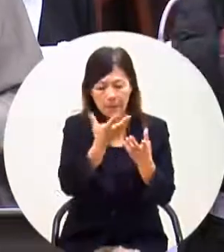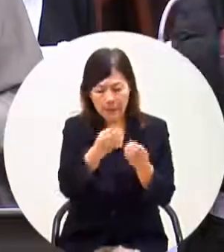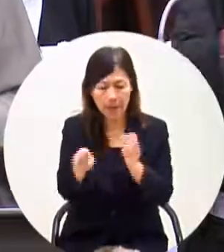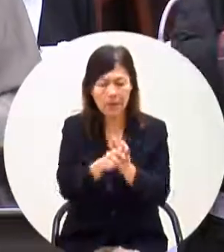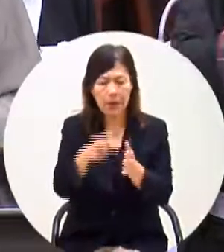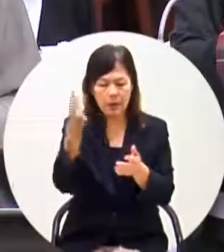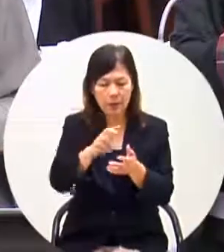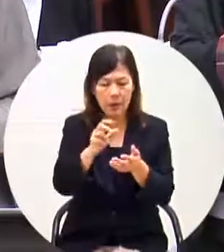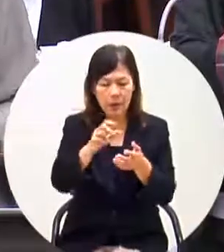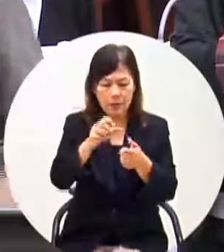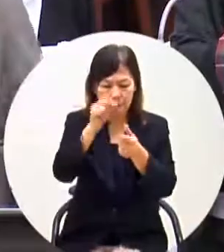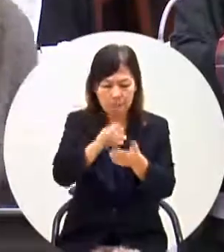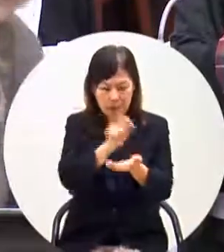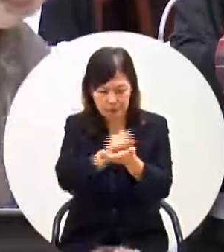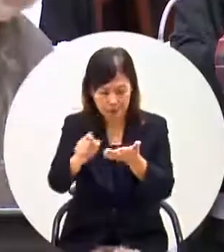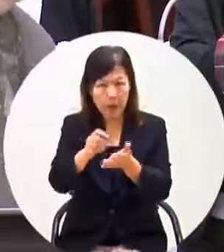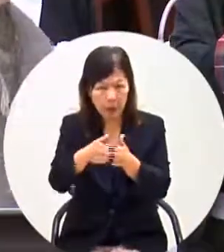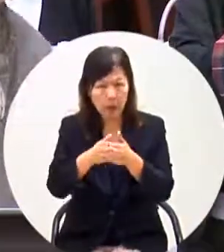以吗？局长，